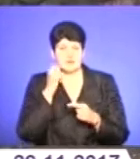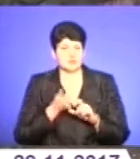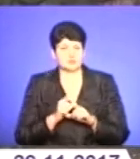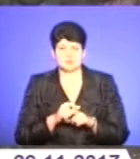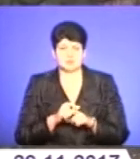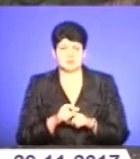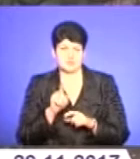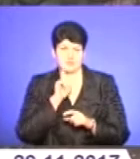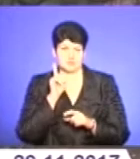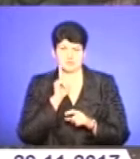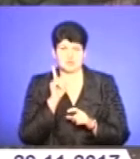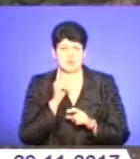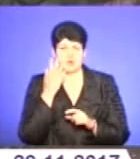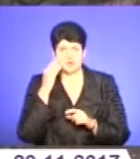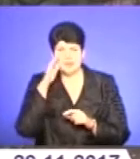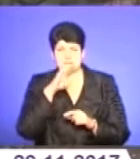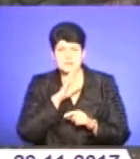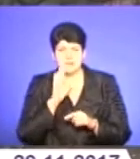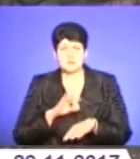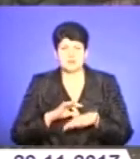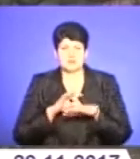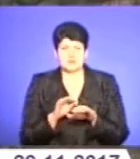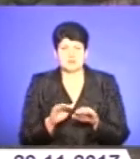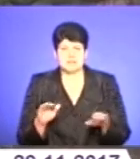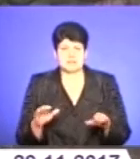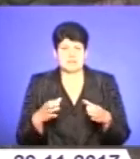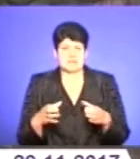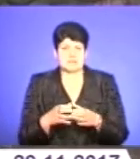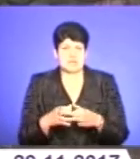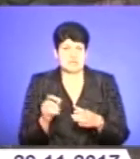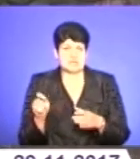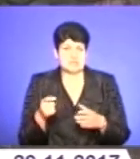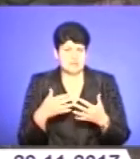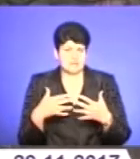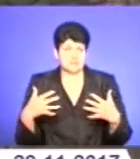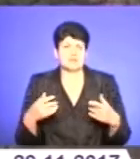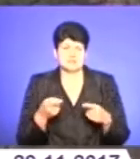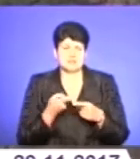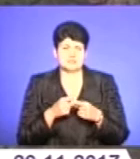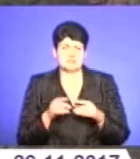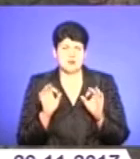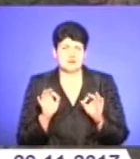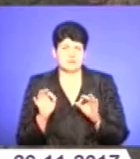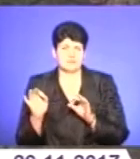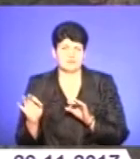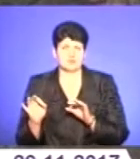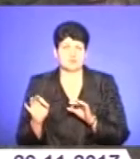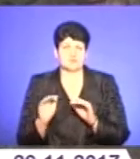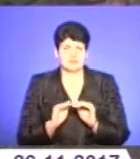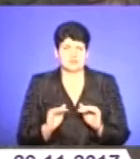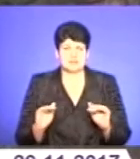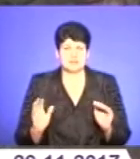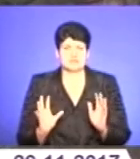омолодився, коли батьки ведуть своїх діток на секцію. Я вважаю, що це правильно, оскільки саме в